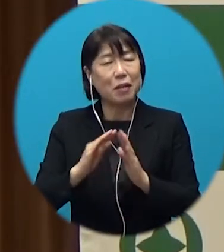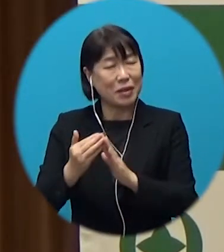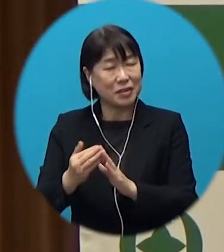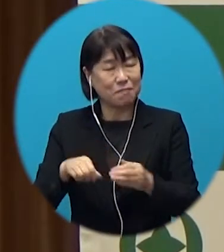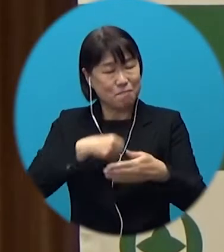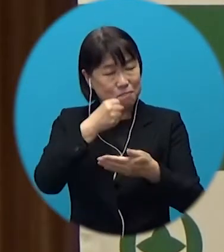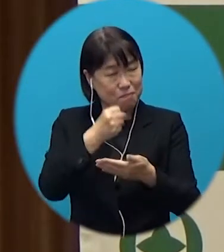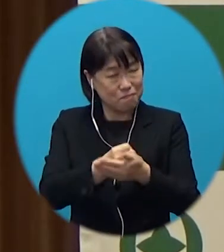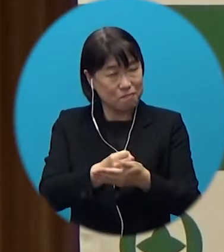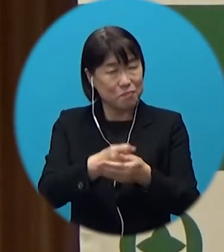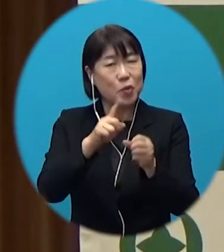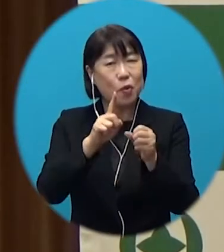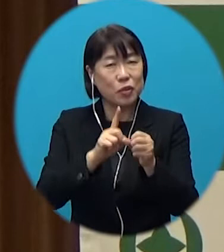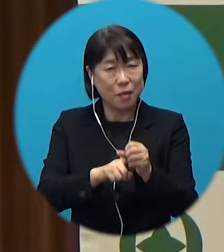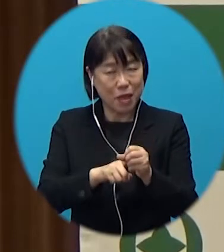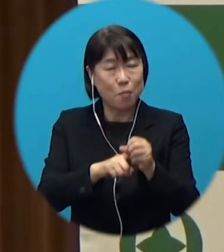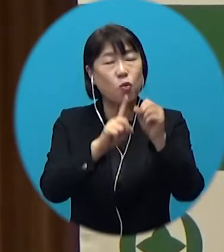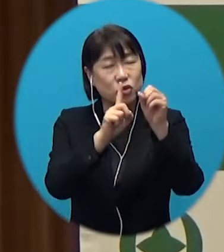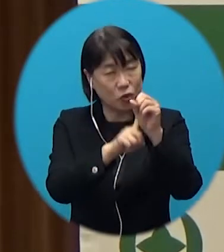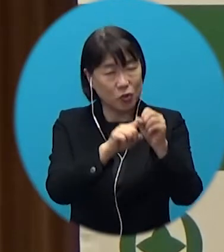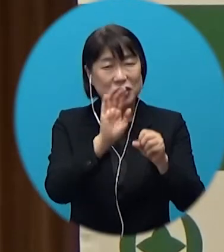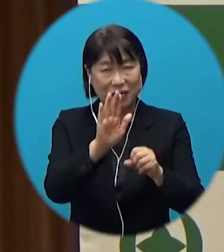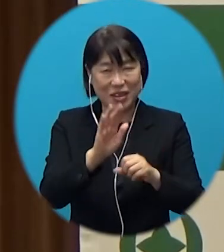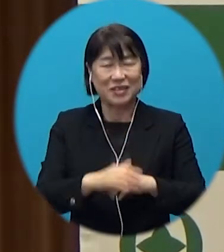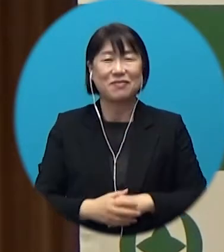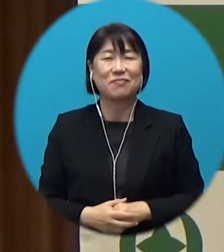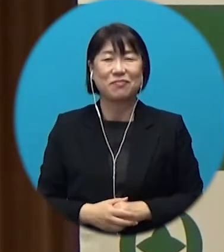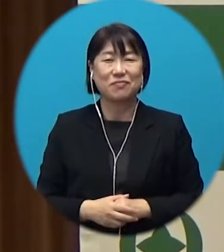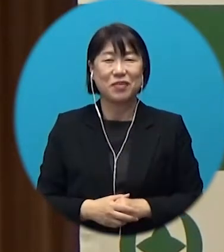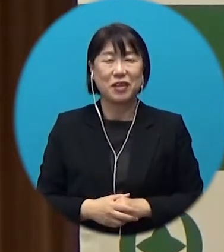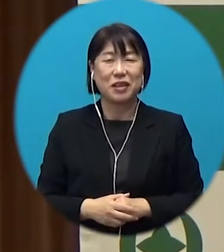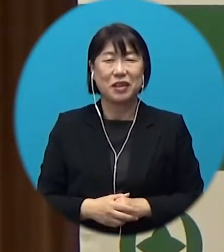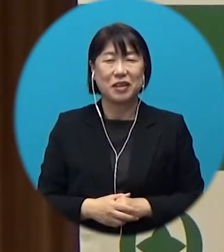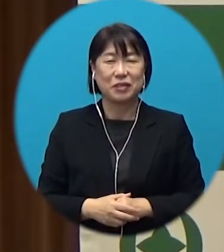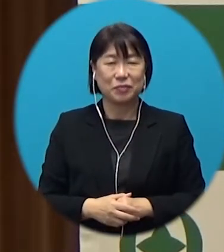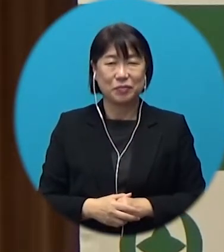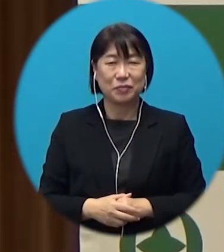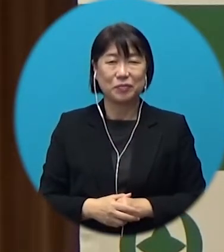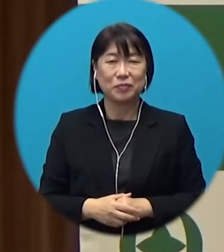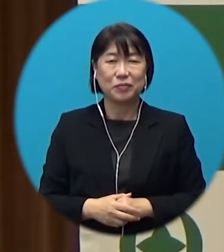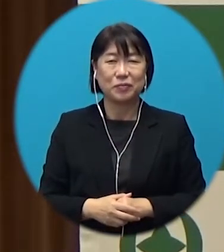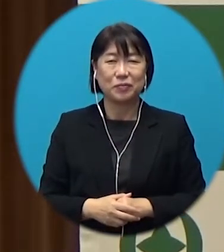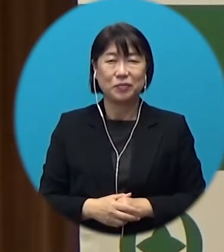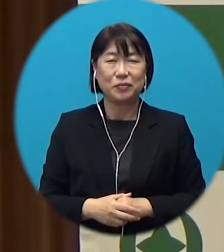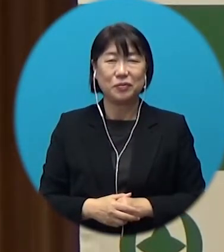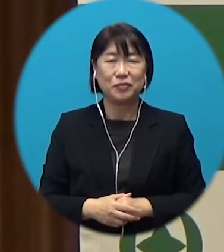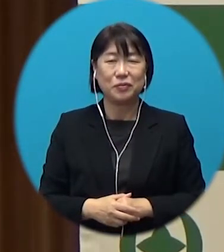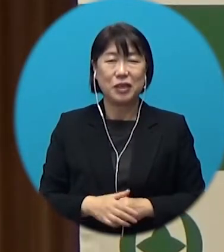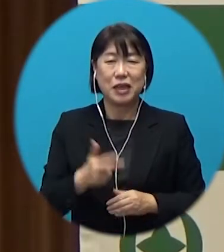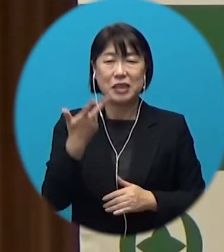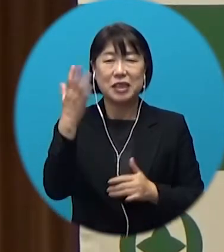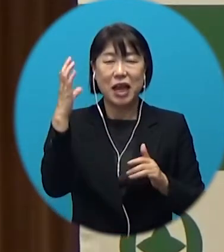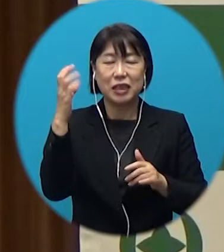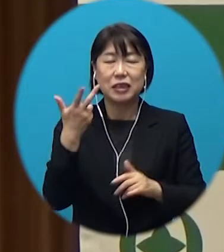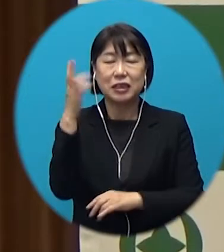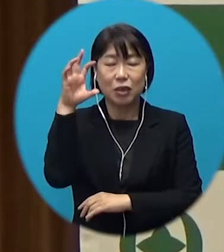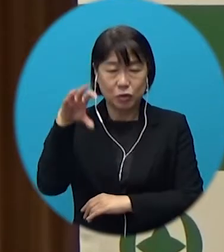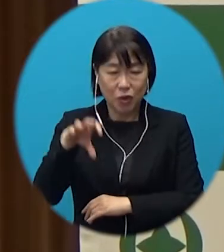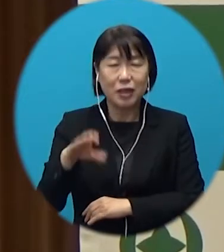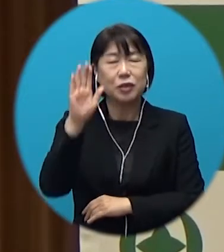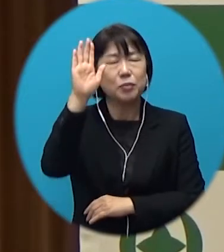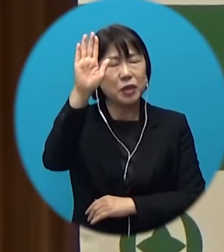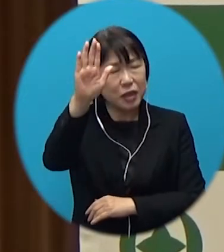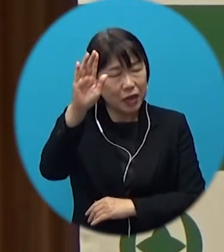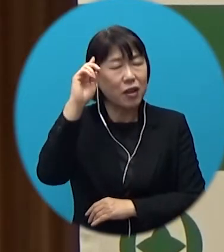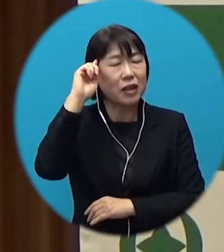目標を立てていただいております。目指す姿を考えております。市役所自身がですね、上田市長の企業